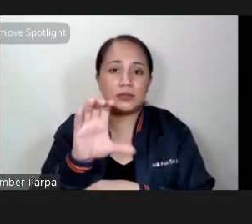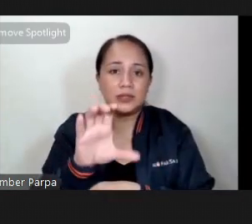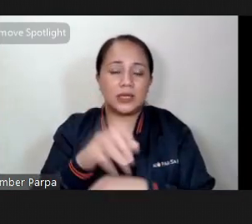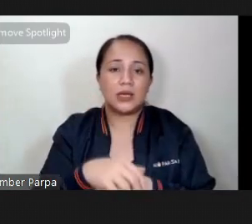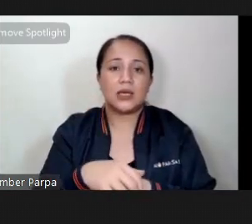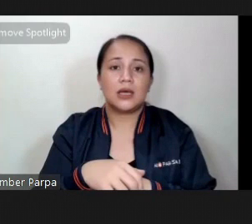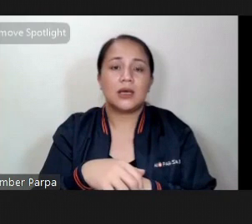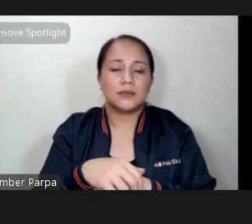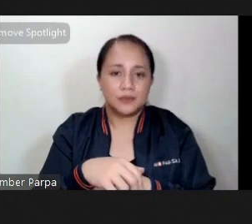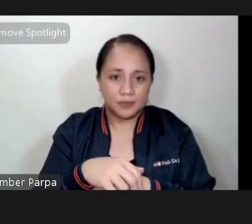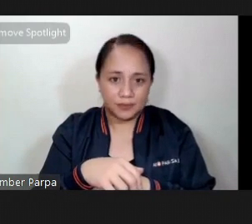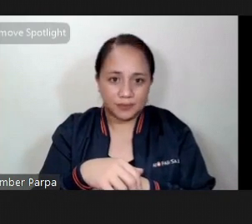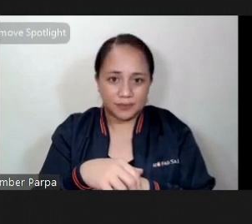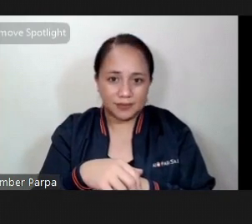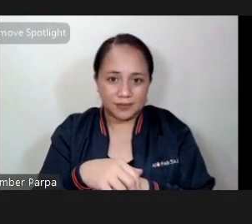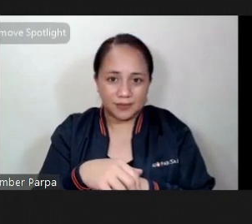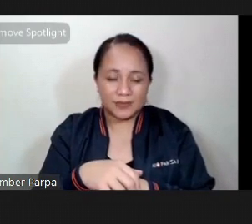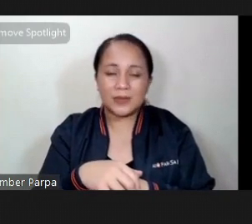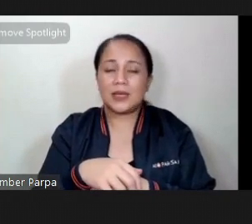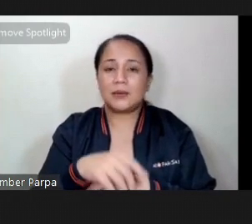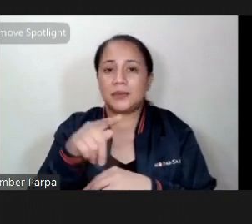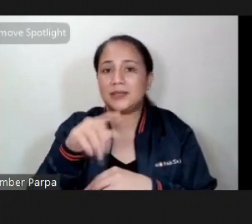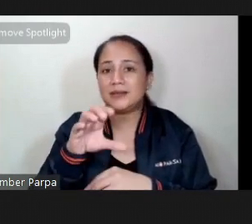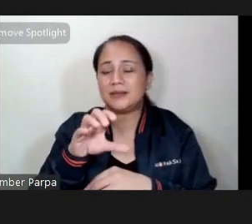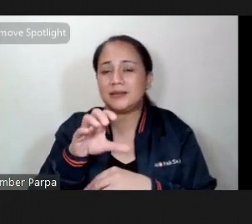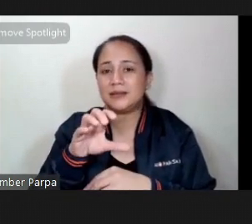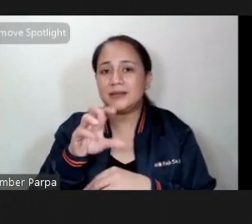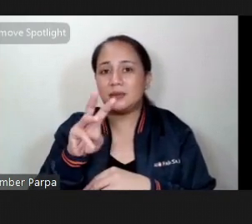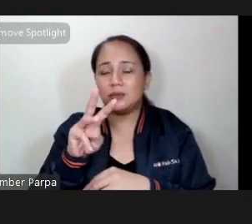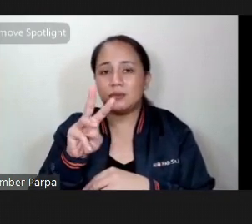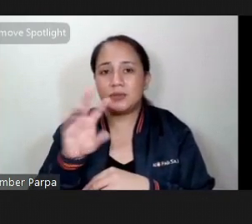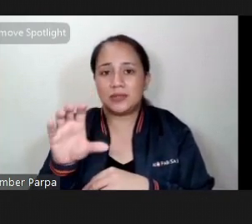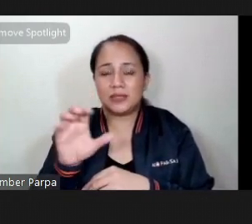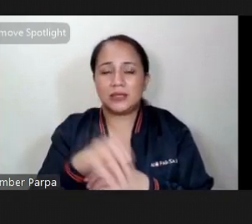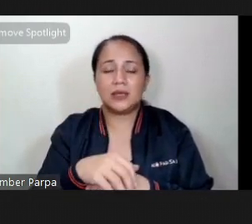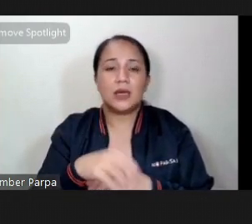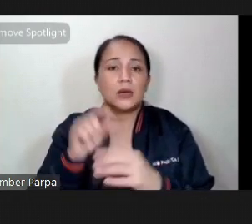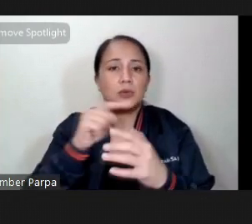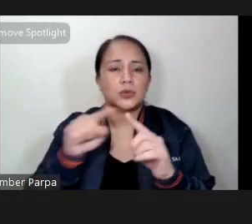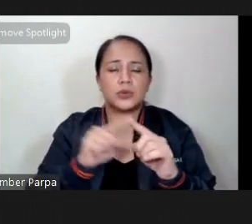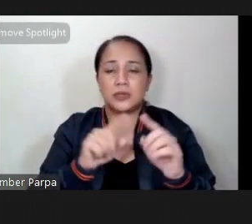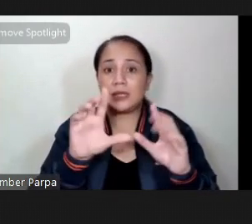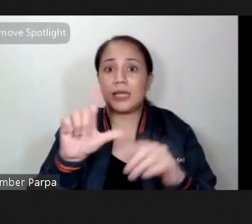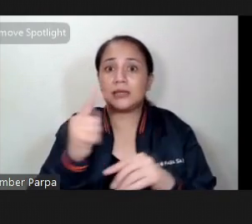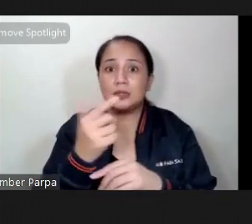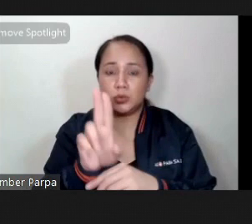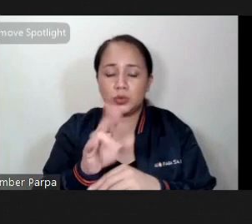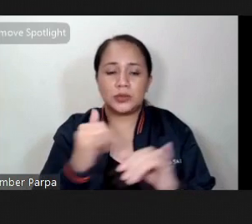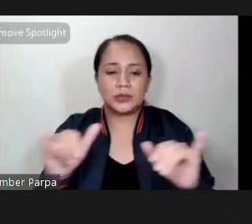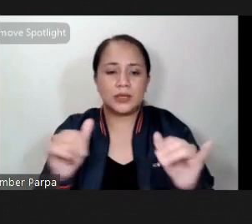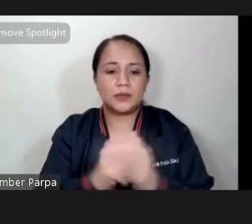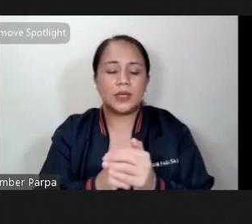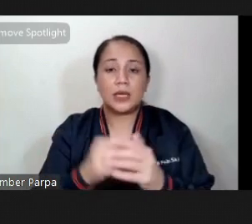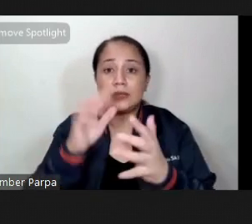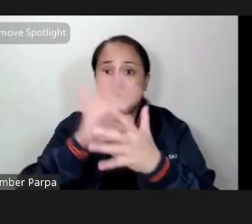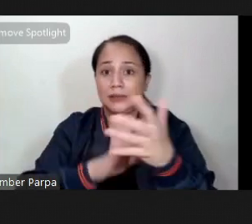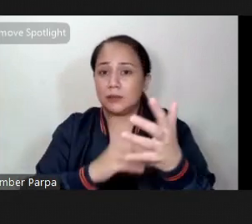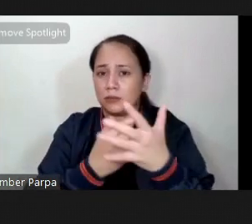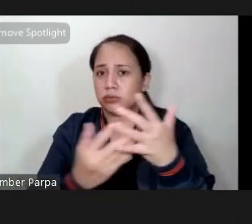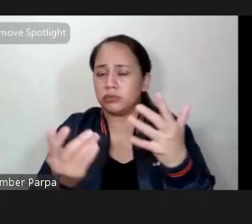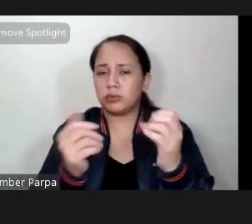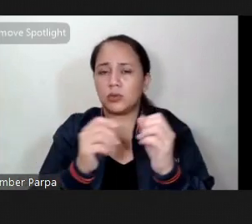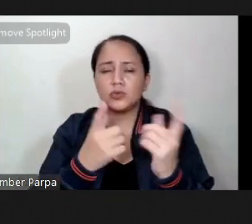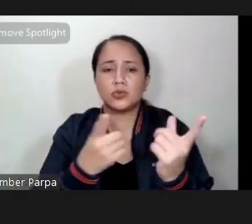or the SCWCs, the REACAT VAUCs, and also the LGUs. Sa ating time frame naman po, gusto nating